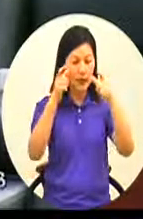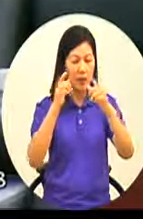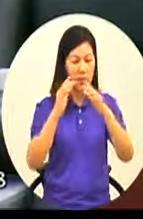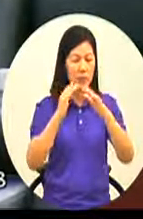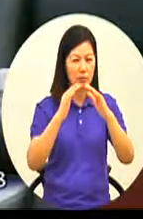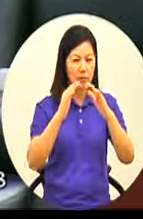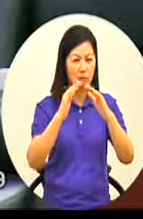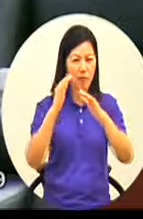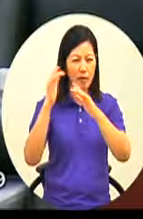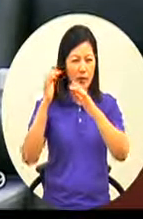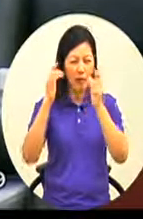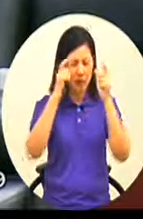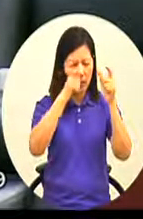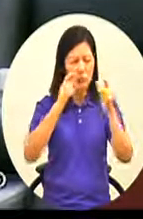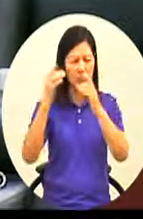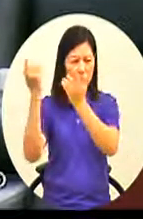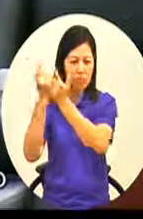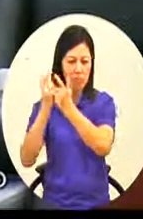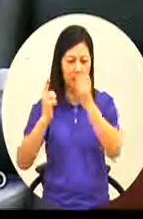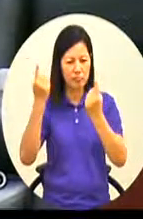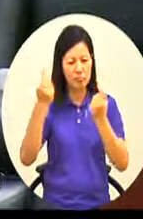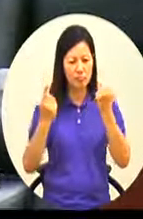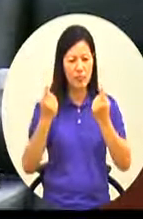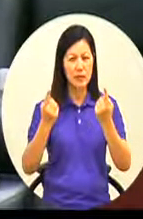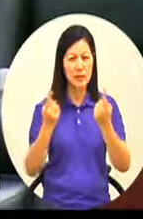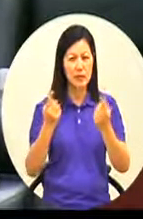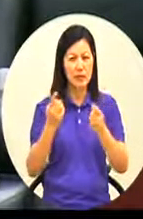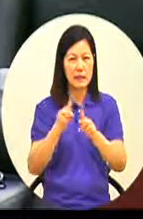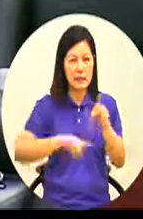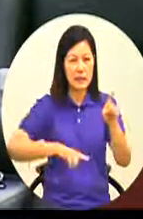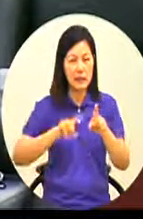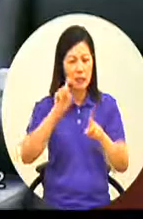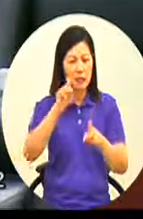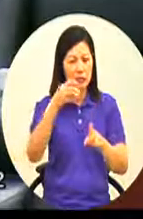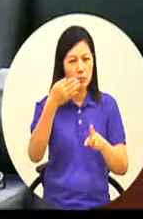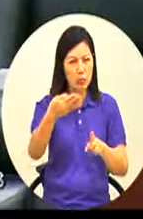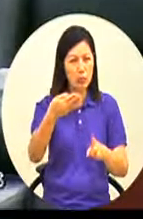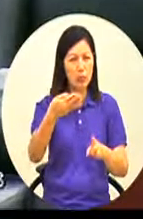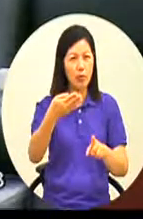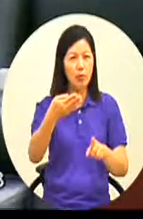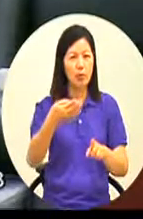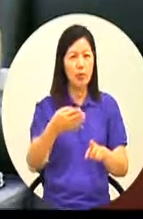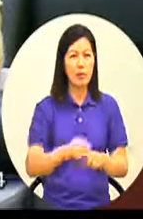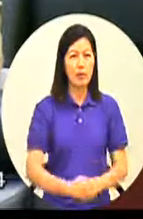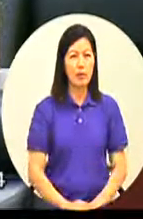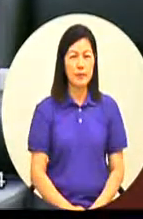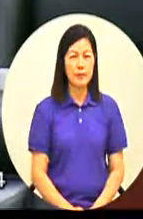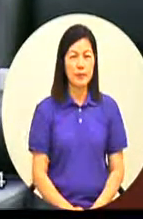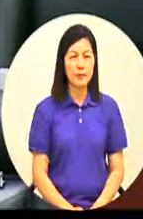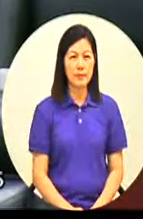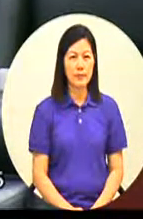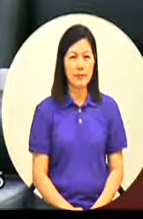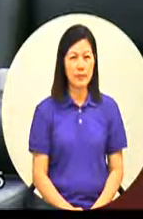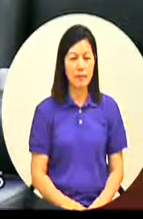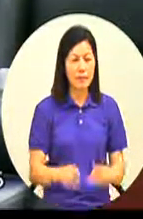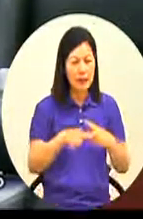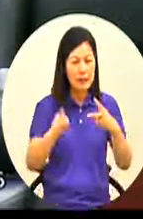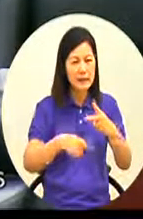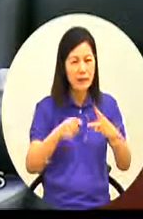比较哦，安尼差19个，19国哦，然后那个少了